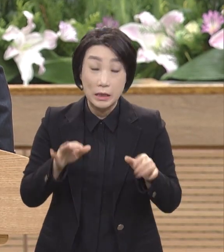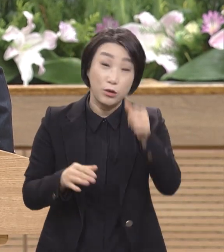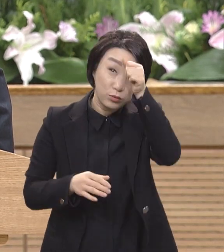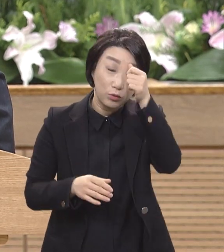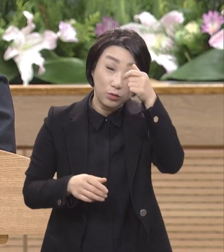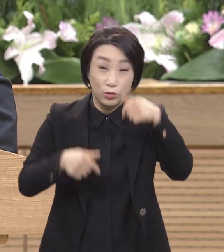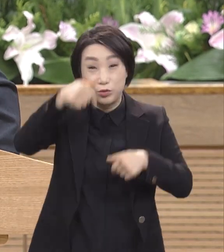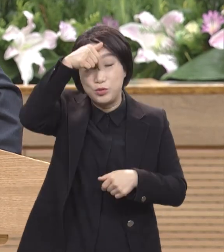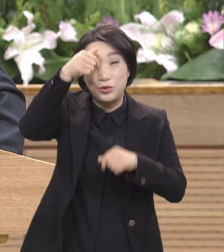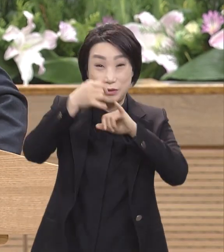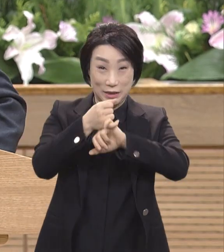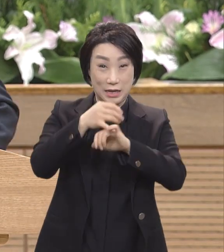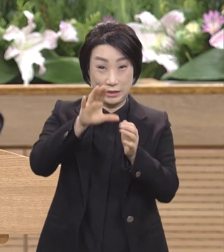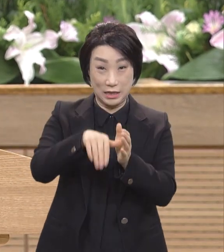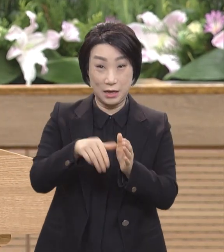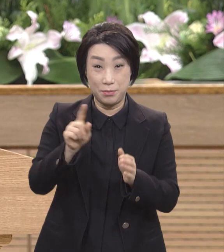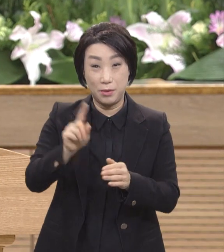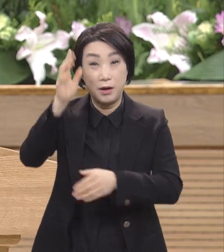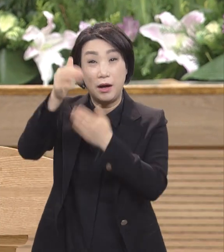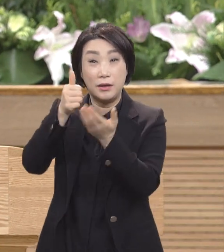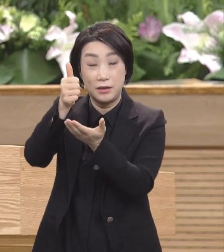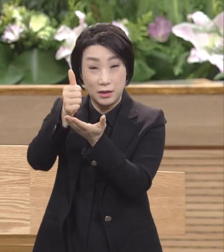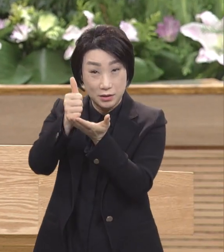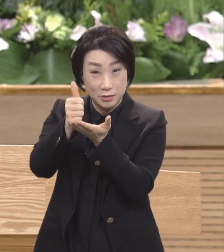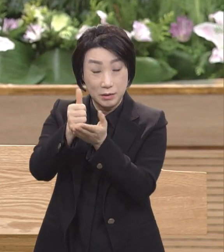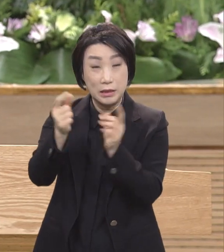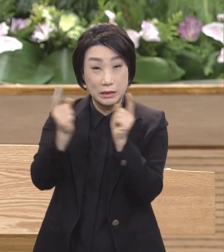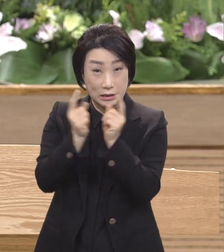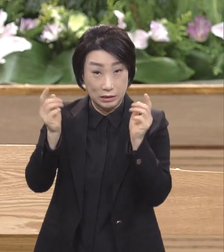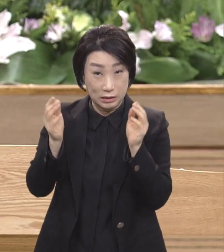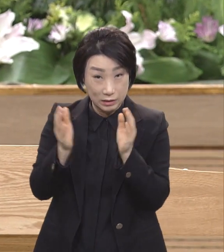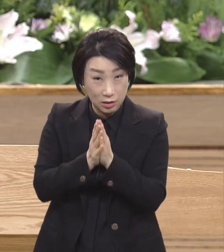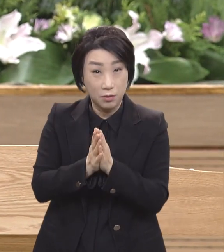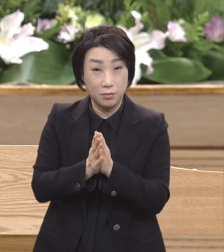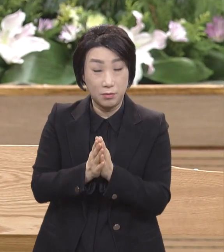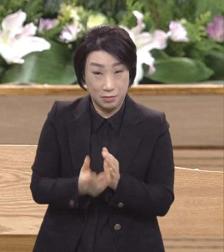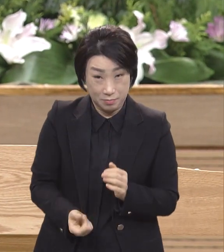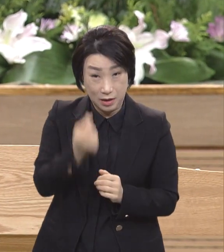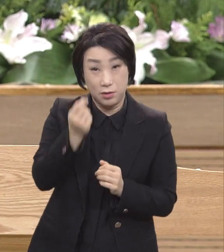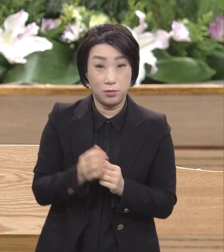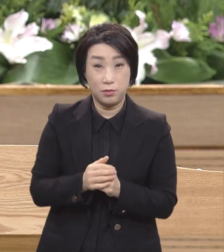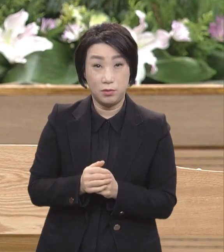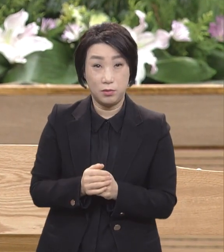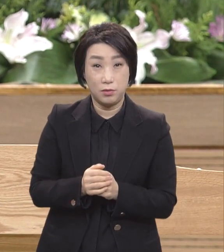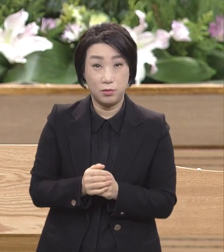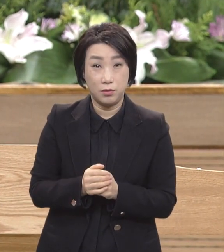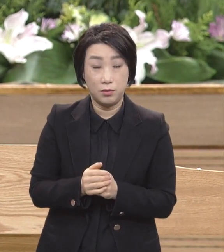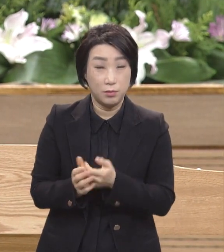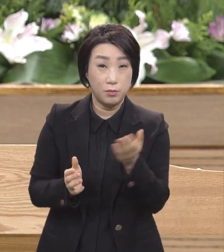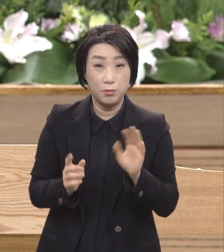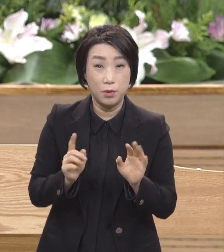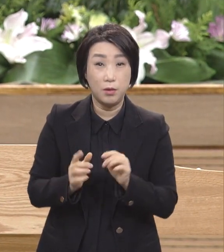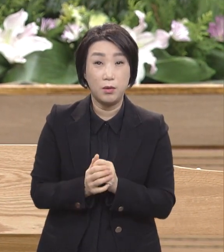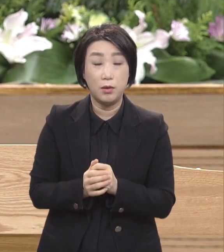구약시대는 하나님이 즉각 죄를 짓는 순간